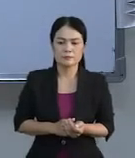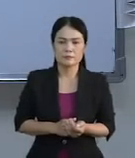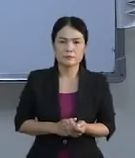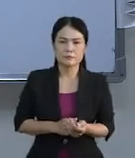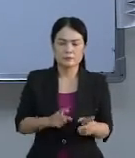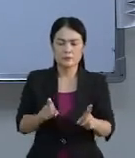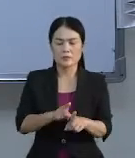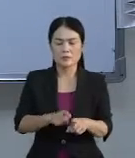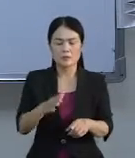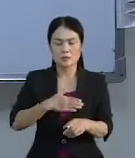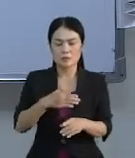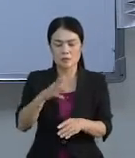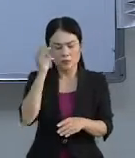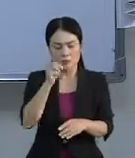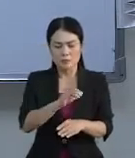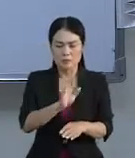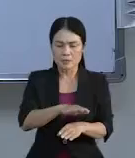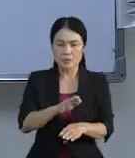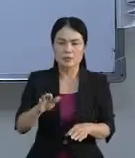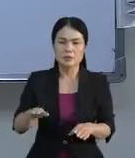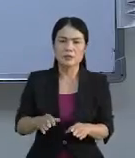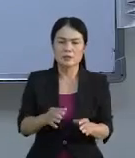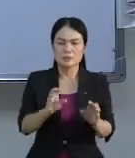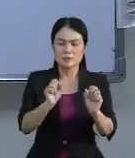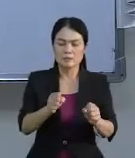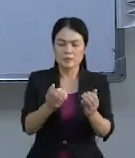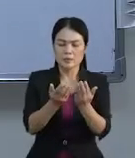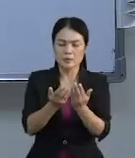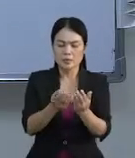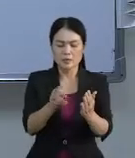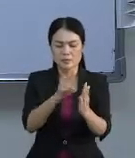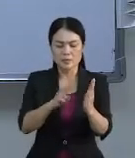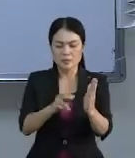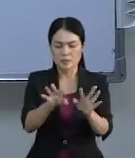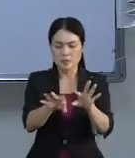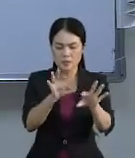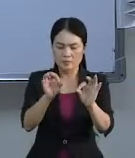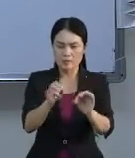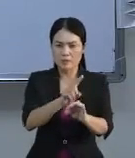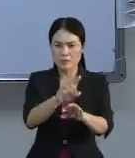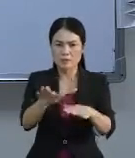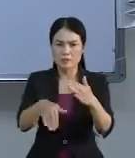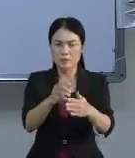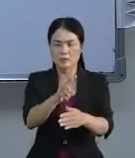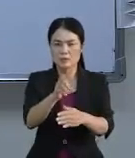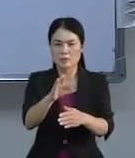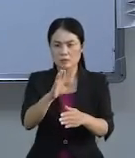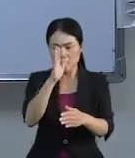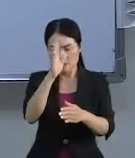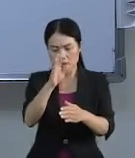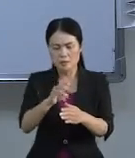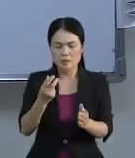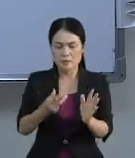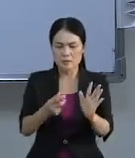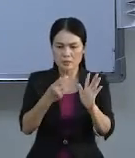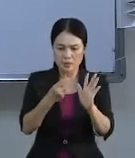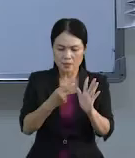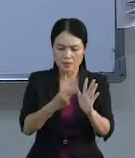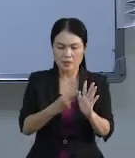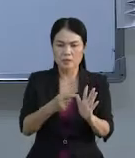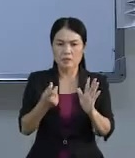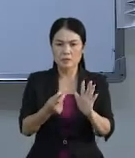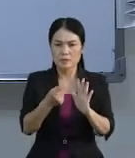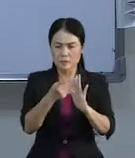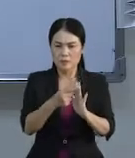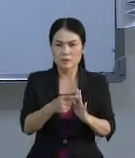ดิฉันเนี่ยลูกครูสังคมท่าปอนอ่านอัตบอดในห้ายืนหนึ่งสตรองต่างอักเนียท่าตาเรื่องจิตตาท่าโดนปอนมีสำคัญสำคัญ